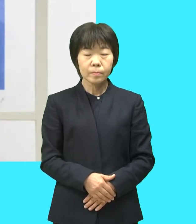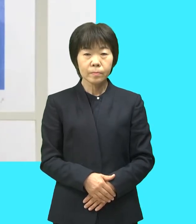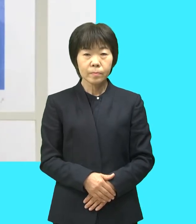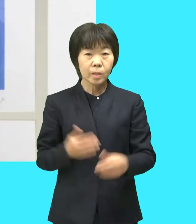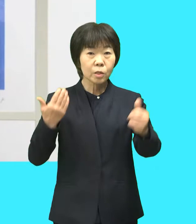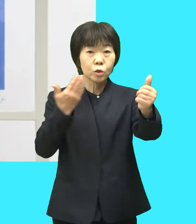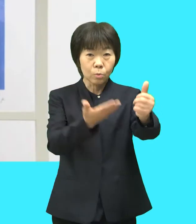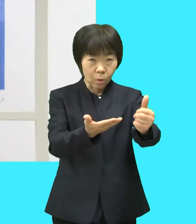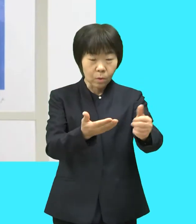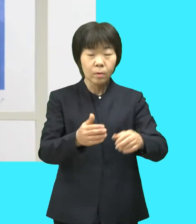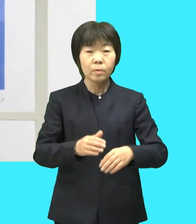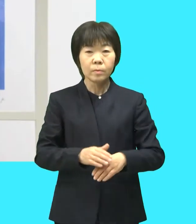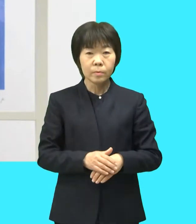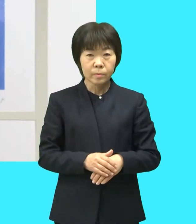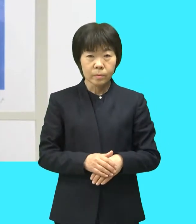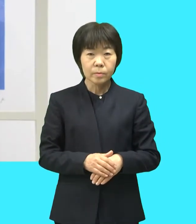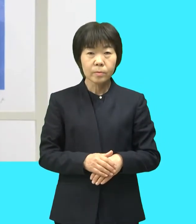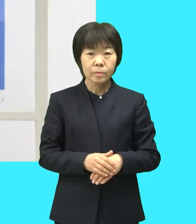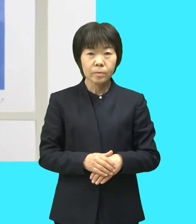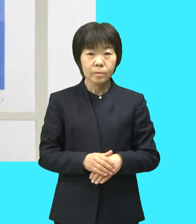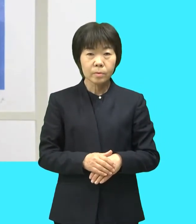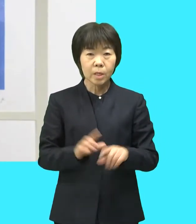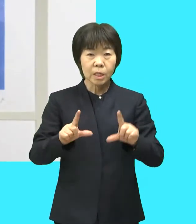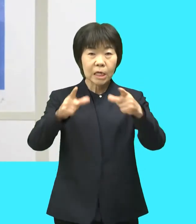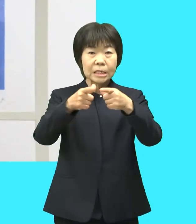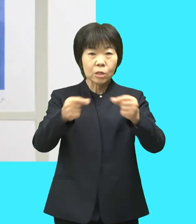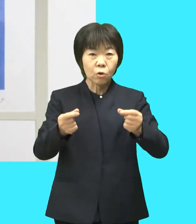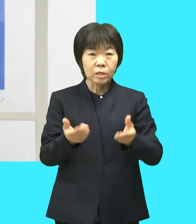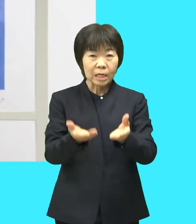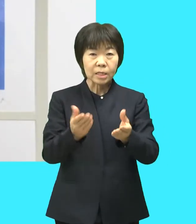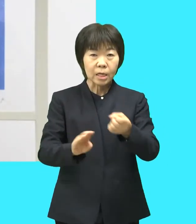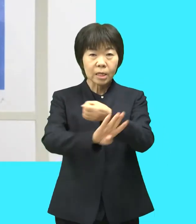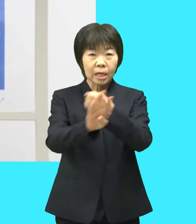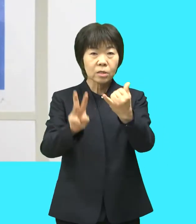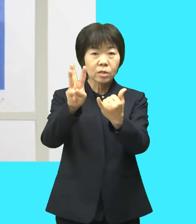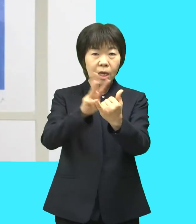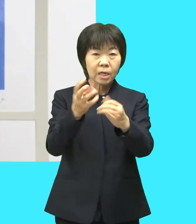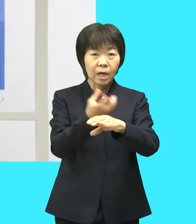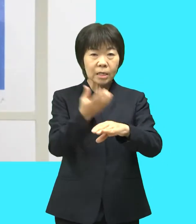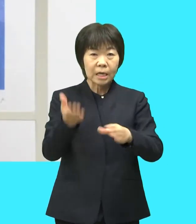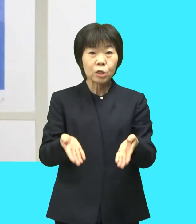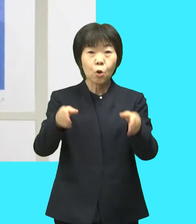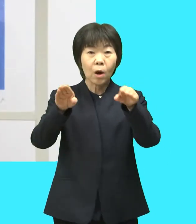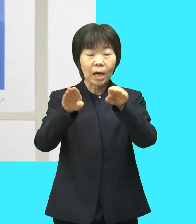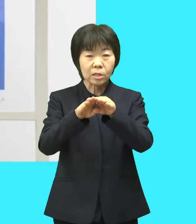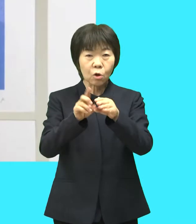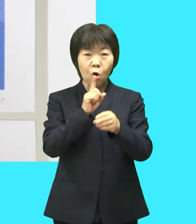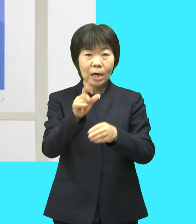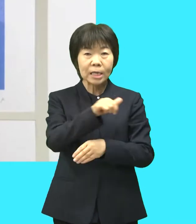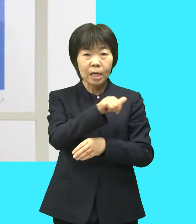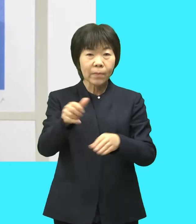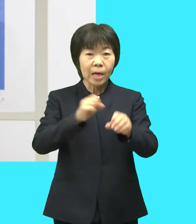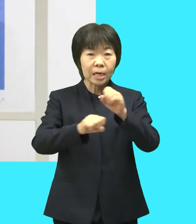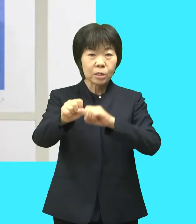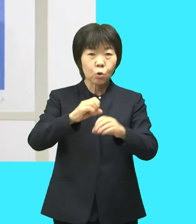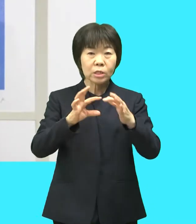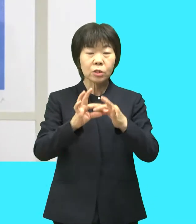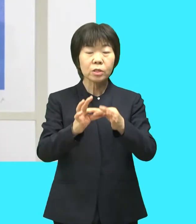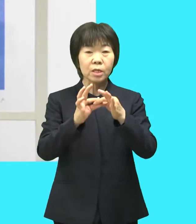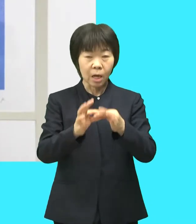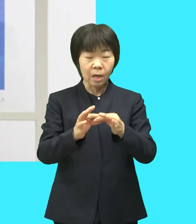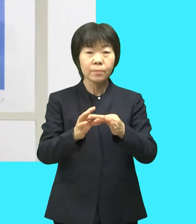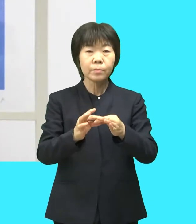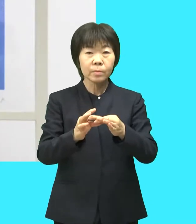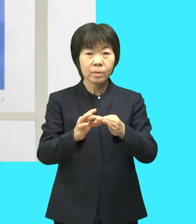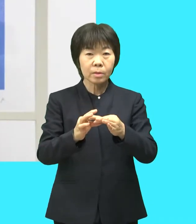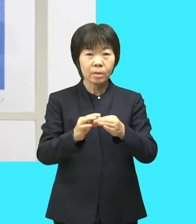。 朝日新聞の小手川と申します。はい、東日本大震災原子力災害伝承館の語り部活動についてちょっとお伺いしたいんですけれ